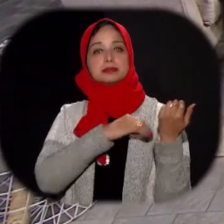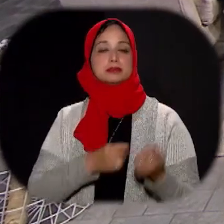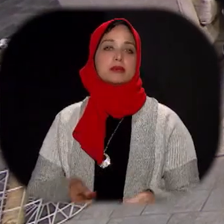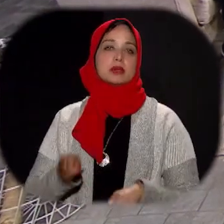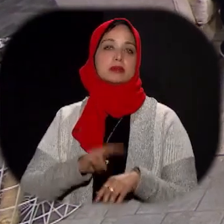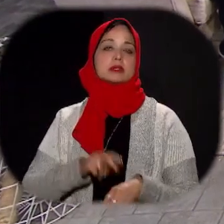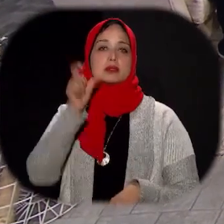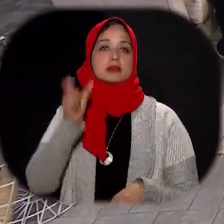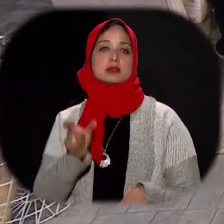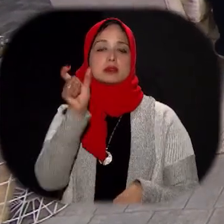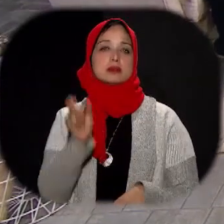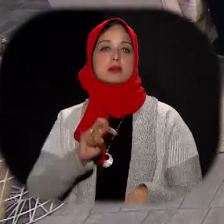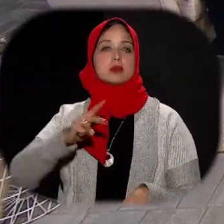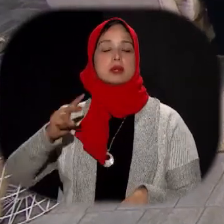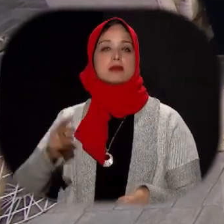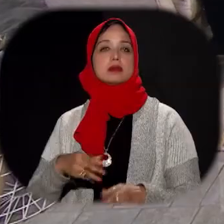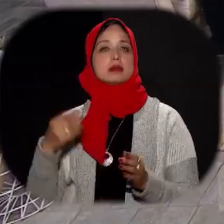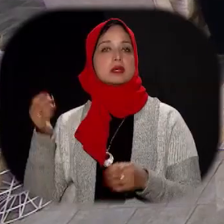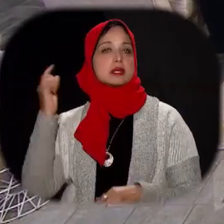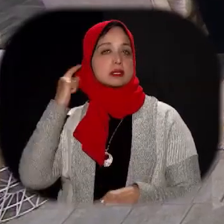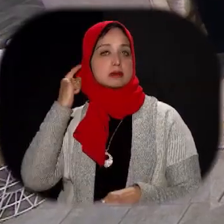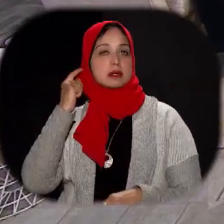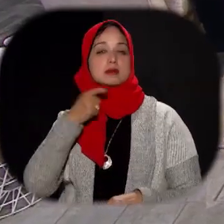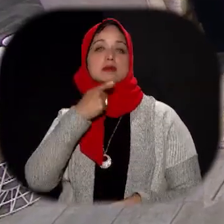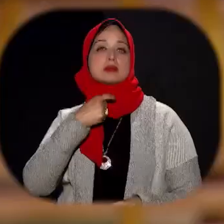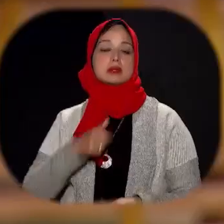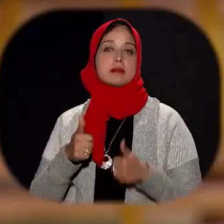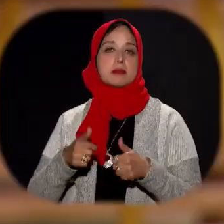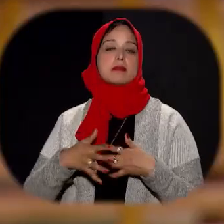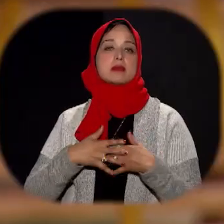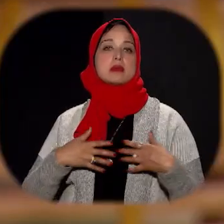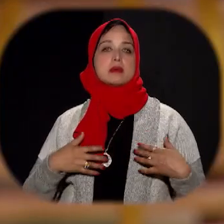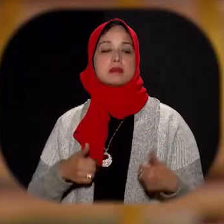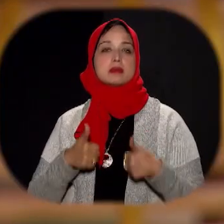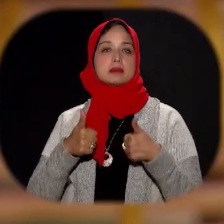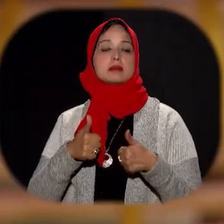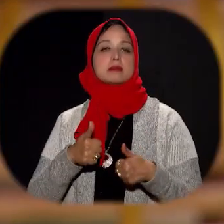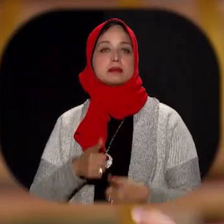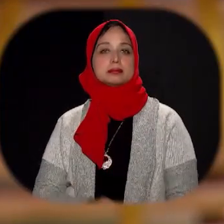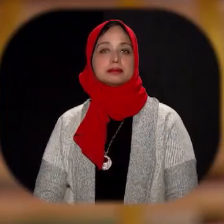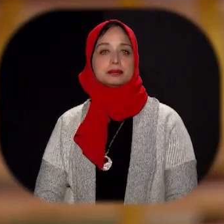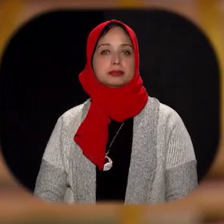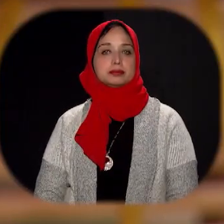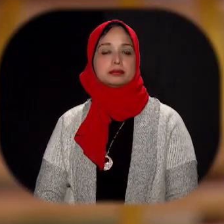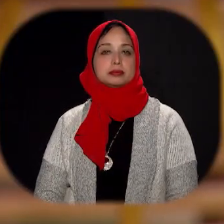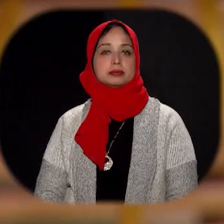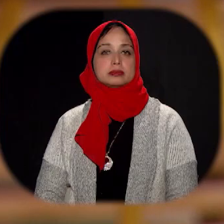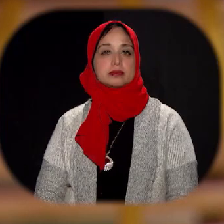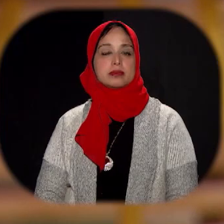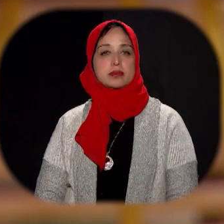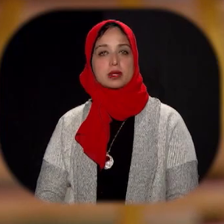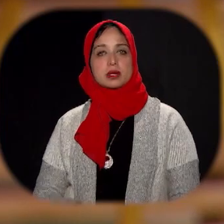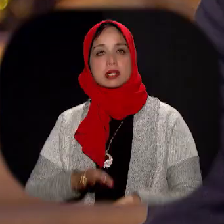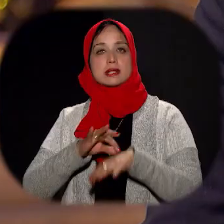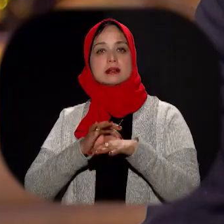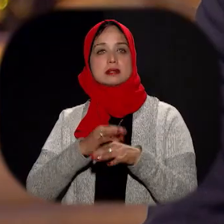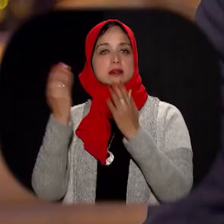كذا حد بيلعب الدور ده اكيد هتبقى مسليه اكتر وممتعه اكتر للمكفوفين والناس حتى اللي بتقرا